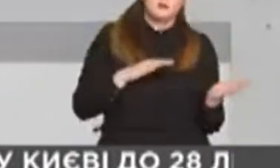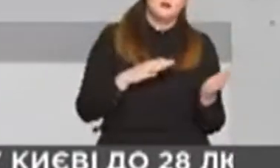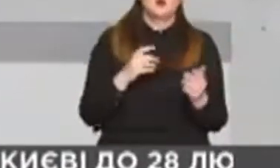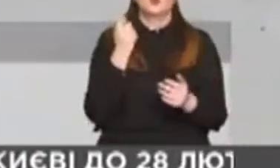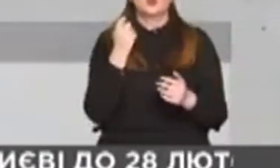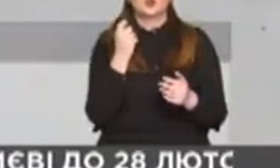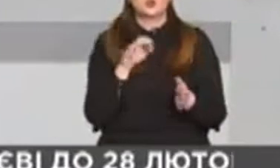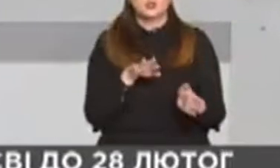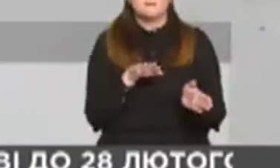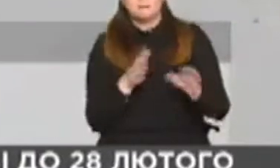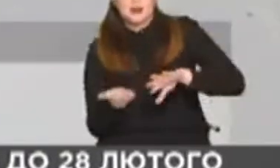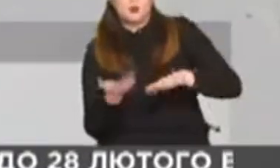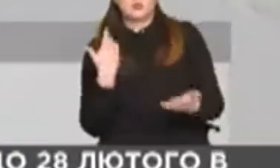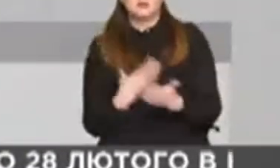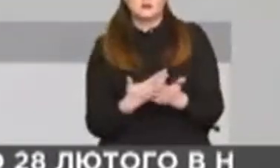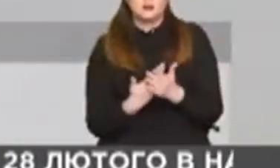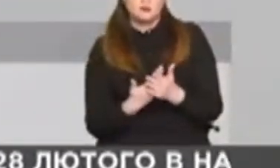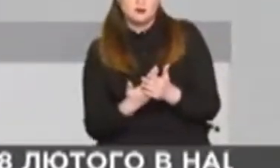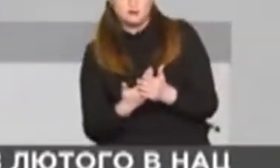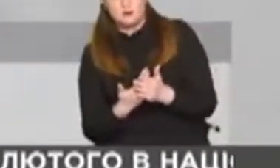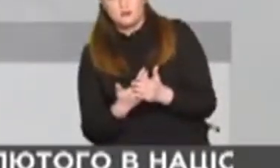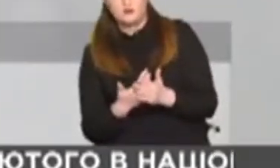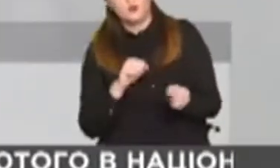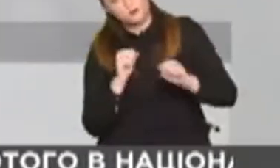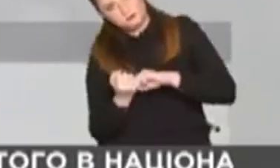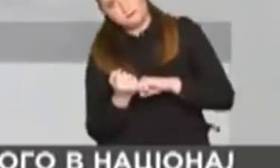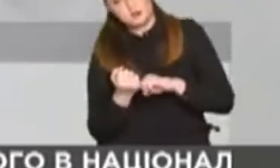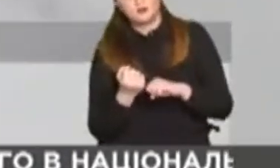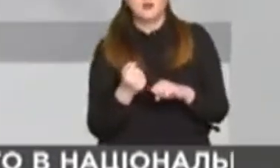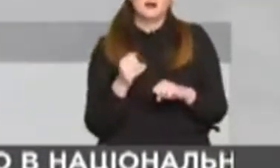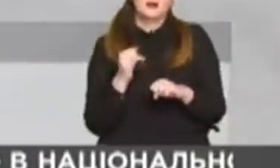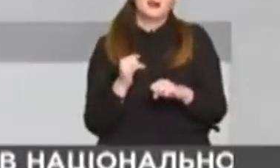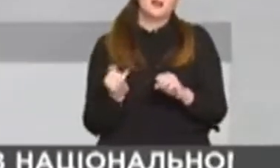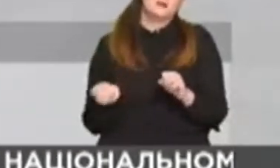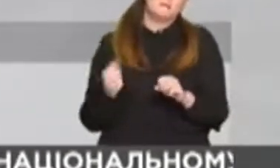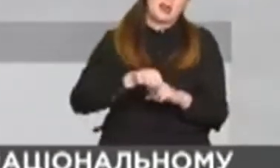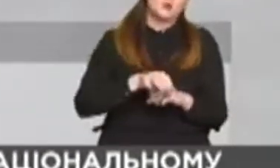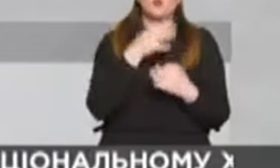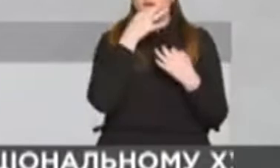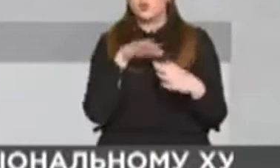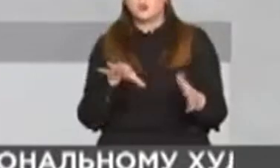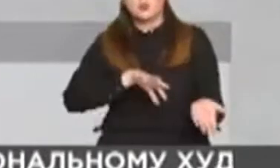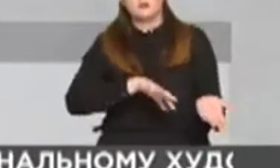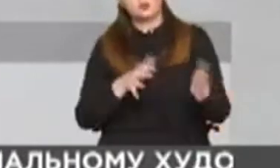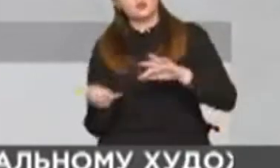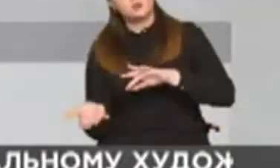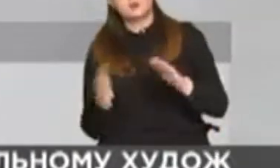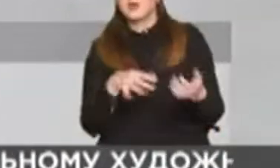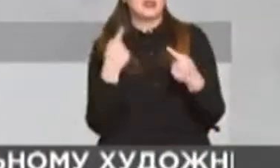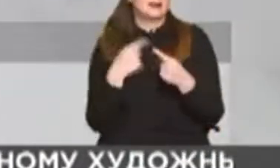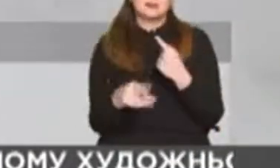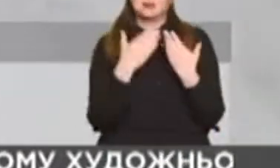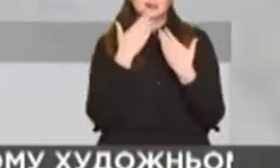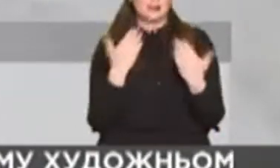трішечки перекотитися. Наприклад, я послизнувся, упав і перекотився в будь-який бік, туди чи туди.